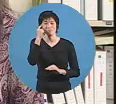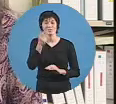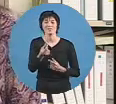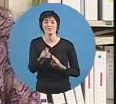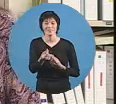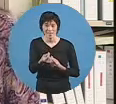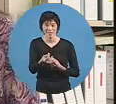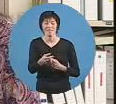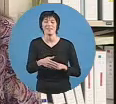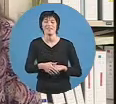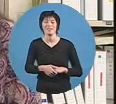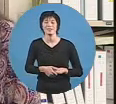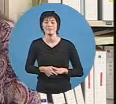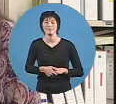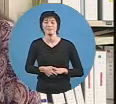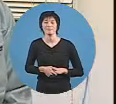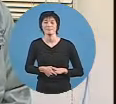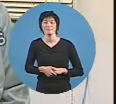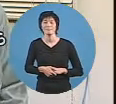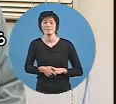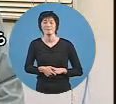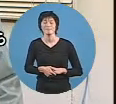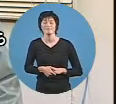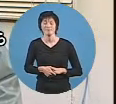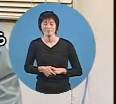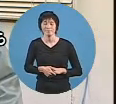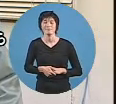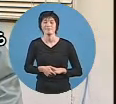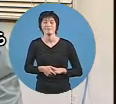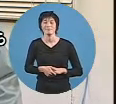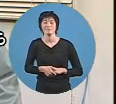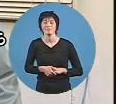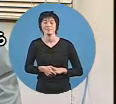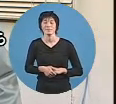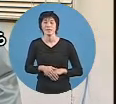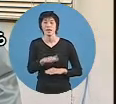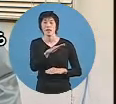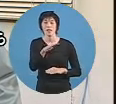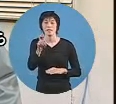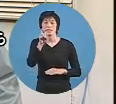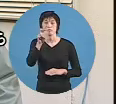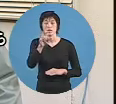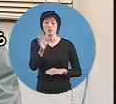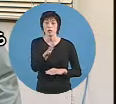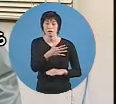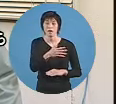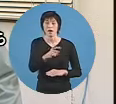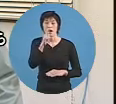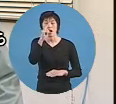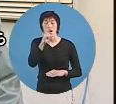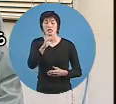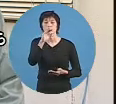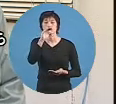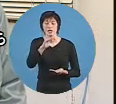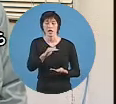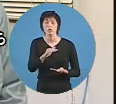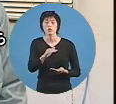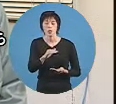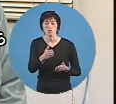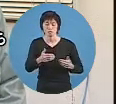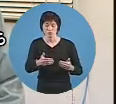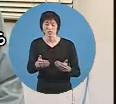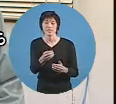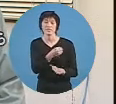活動は広がっていくでしょうね。 そういった意味で平成20年度から廃棄物減量等推進員という制